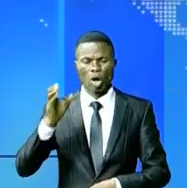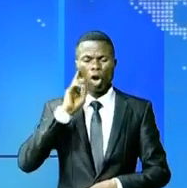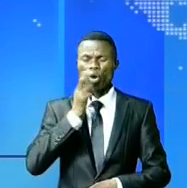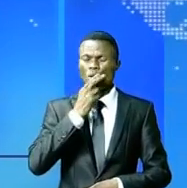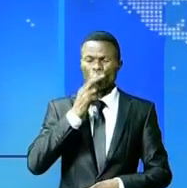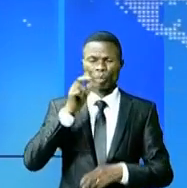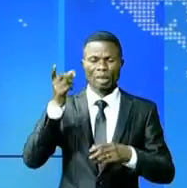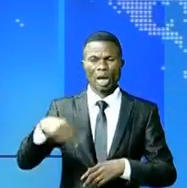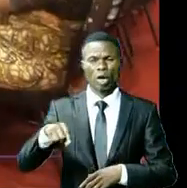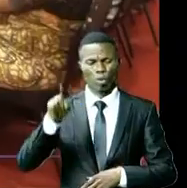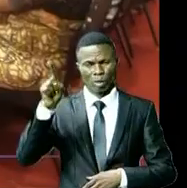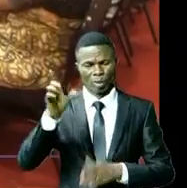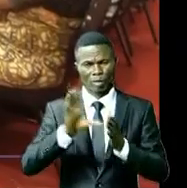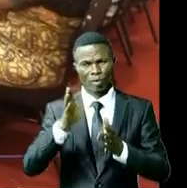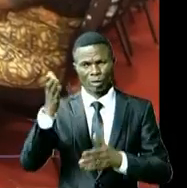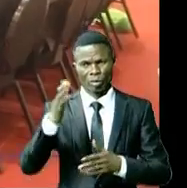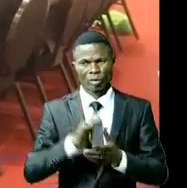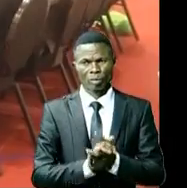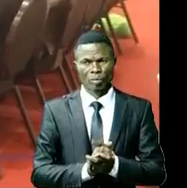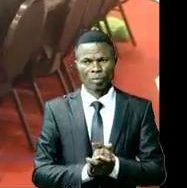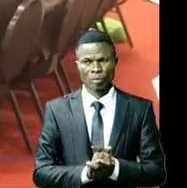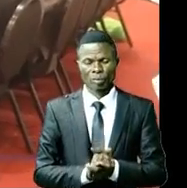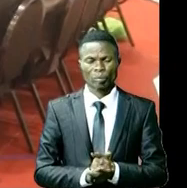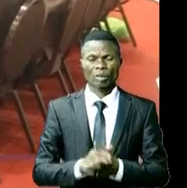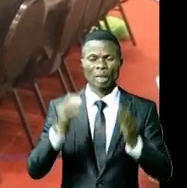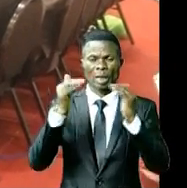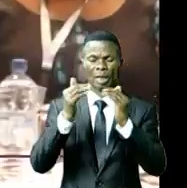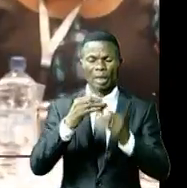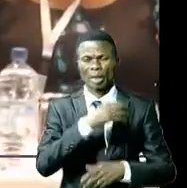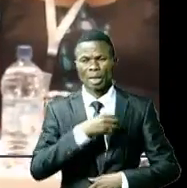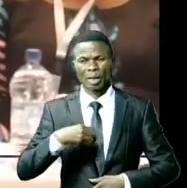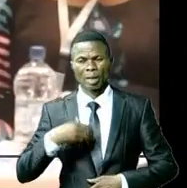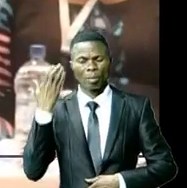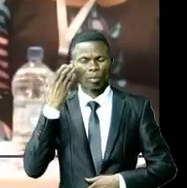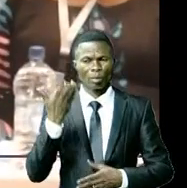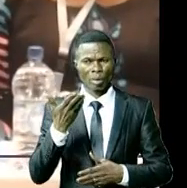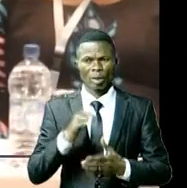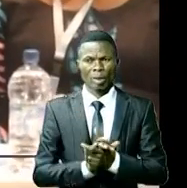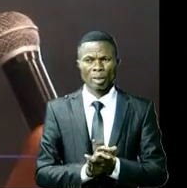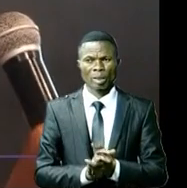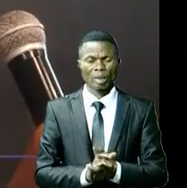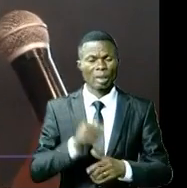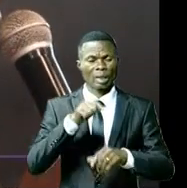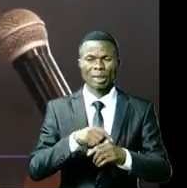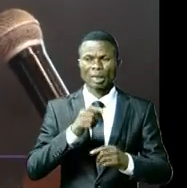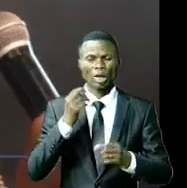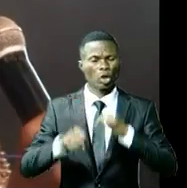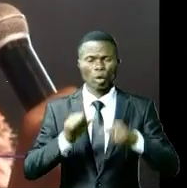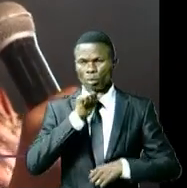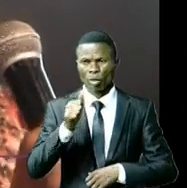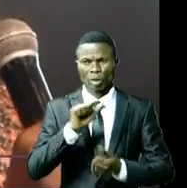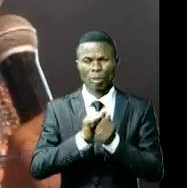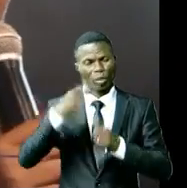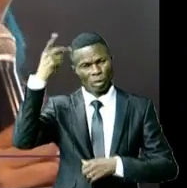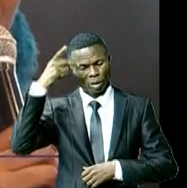Redépanda était présent. La collaboration entre hommes et femmes dans la profession est un élément incontestable dans le cadre de la